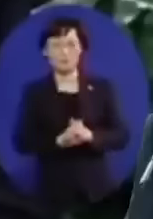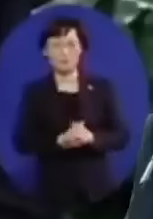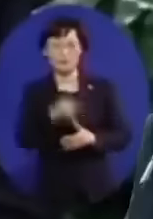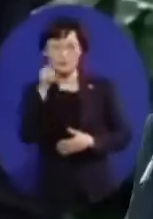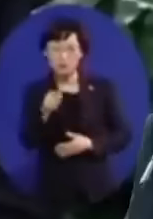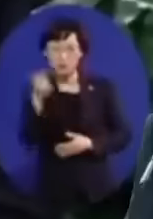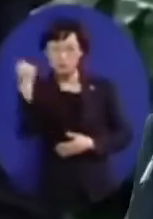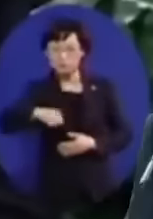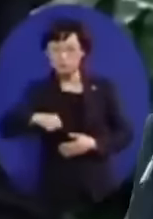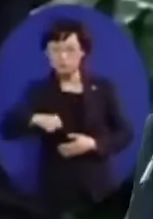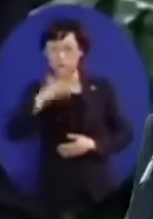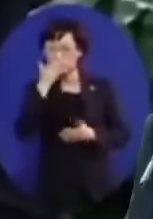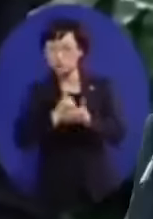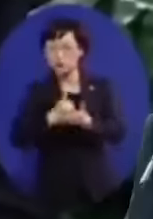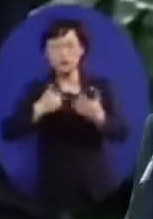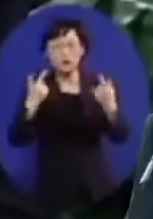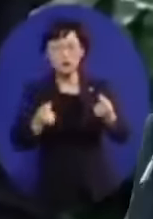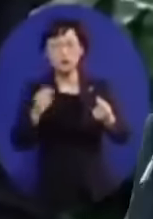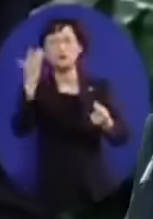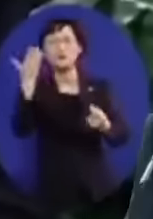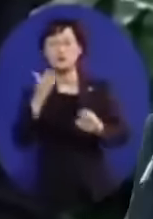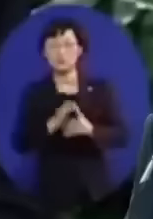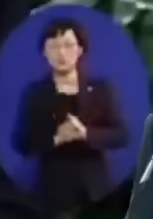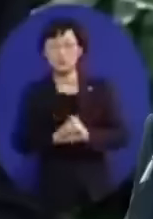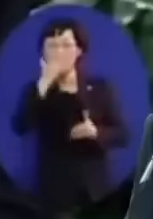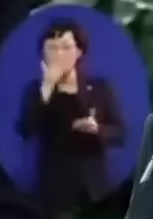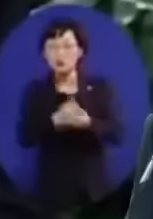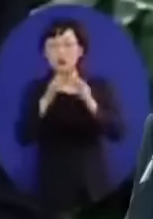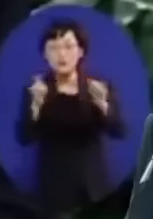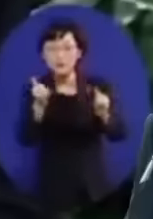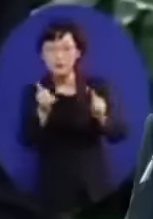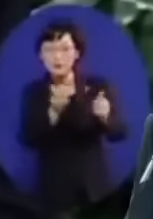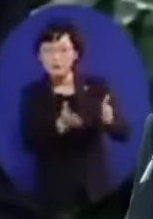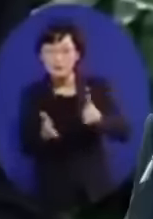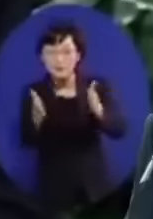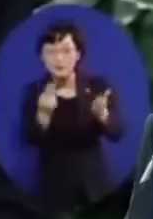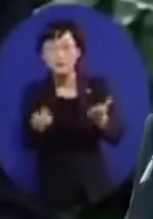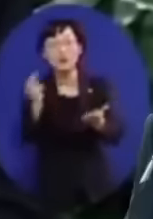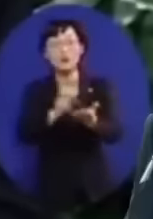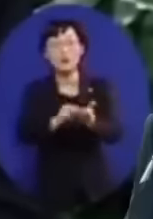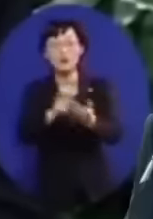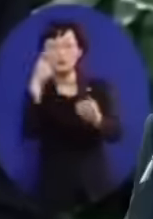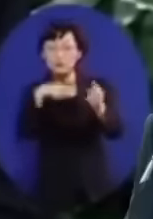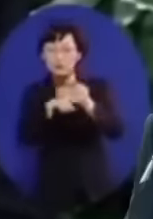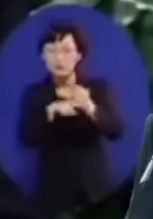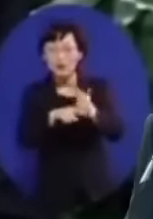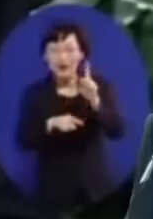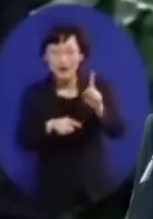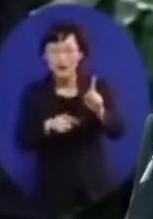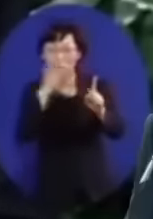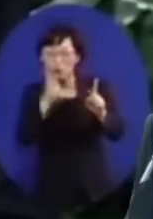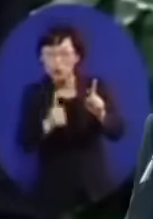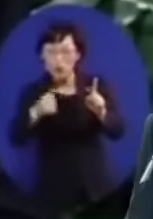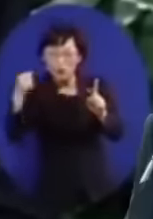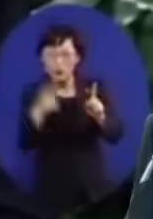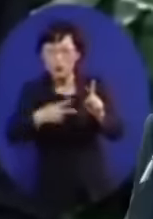그것을 어기면 죄가 되는 것입니다. 죄인의 길에 선다는 것은 한 가지 죄를 자꾸